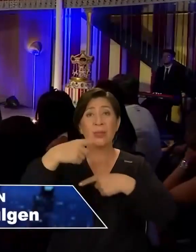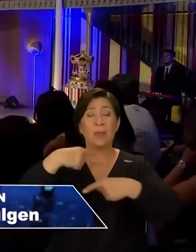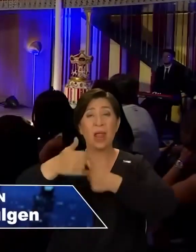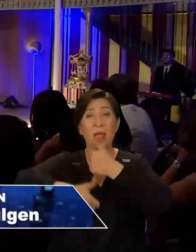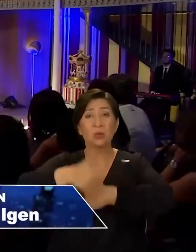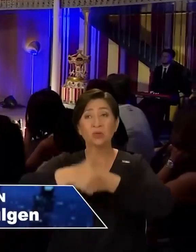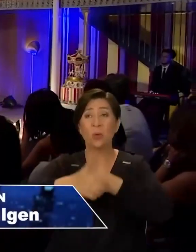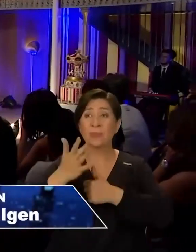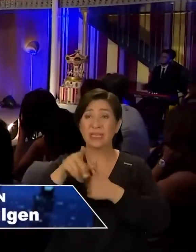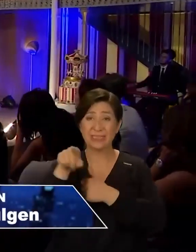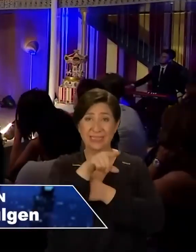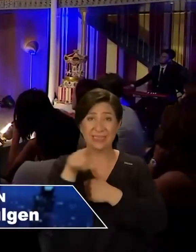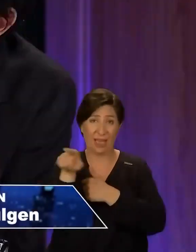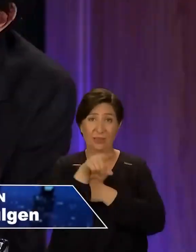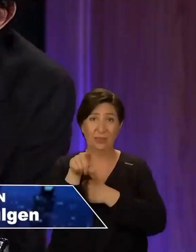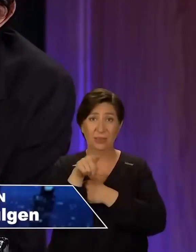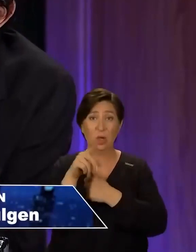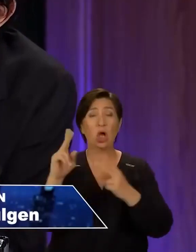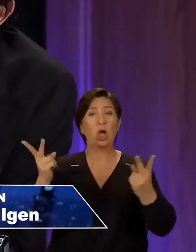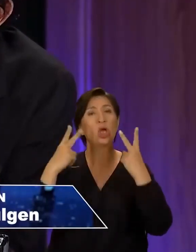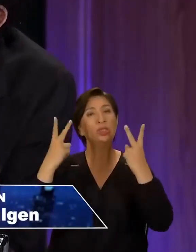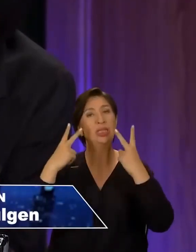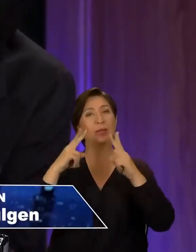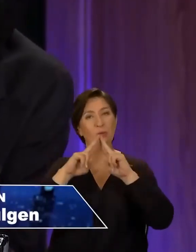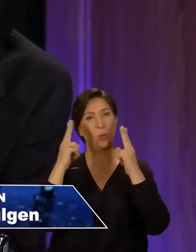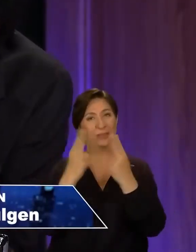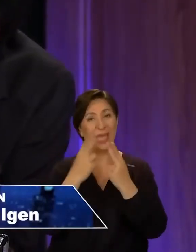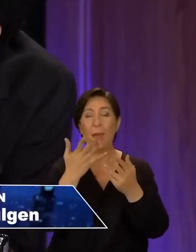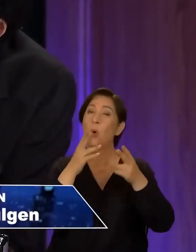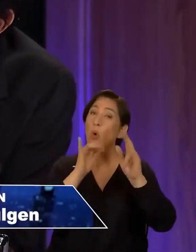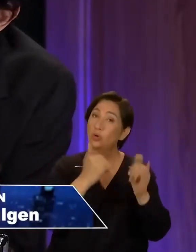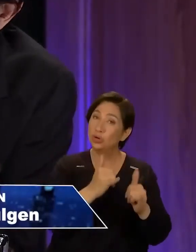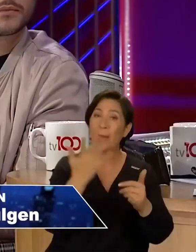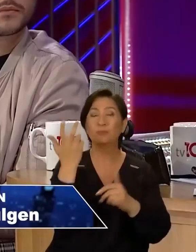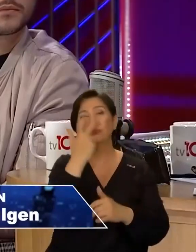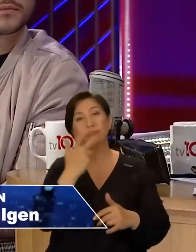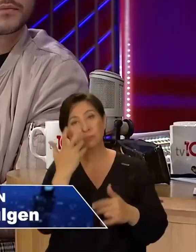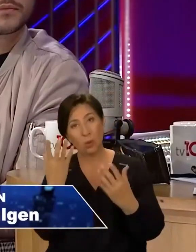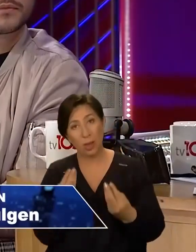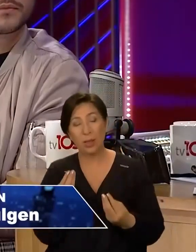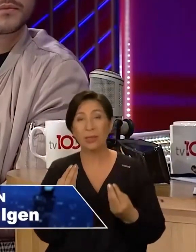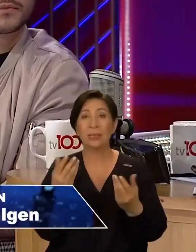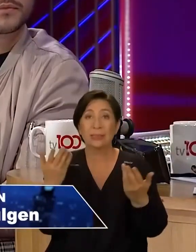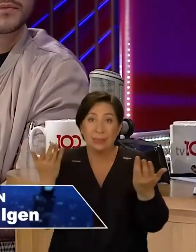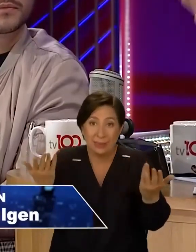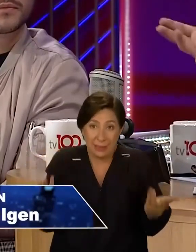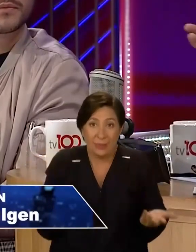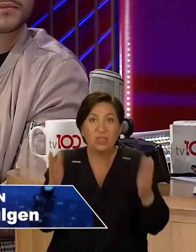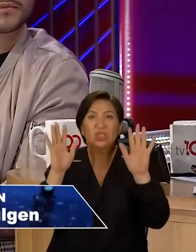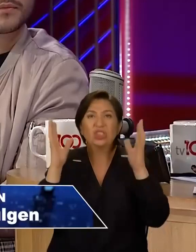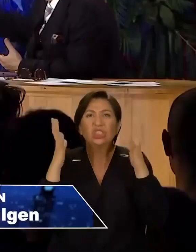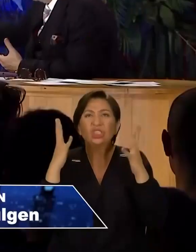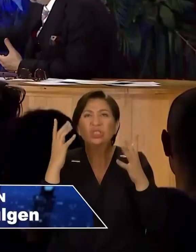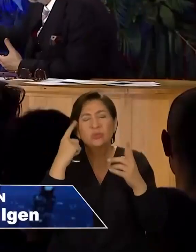birbirleriyle yarışıyorlar. Mesela sizler, yani gösteri dünyasındaki insanlar hem oyuncu olarak hem müzisyen olarak tabii ki